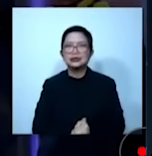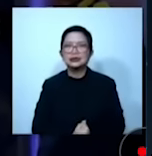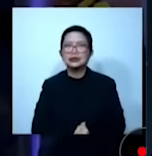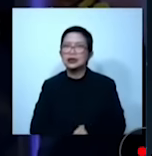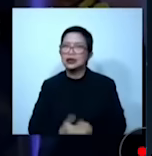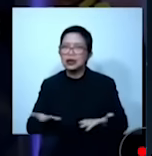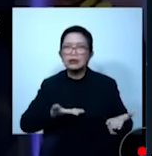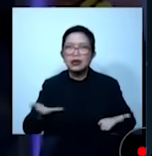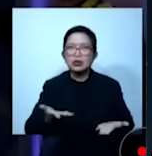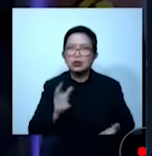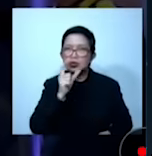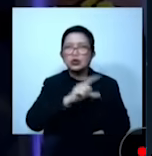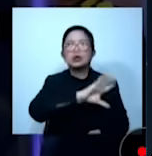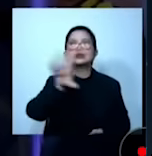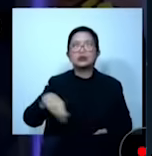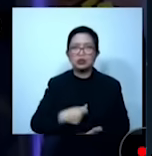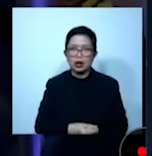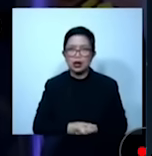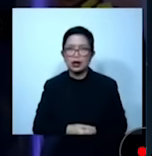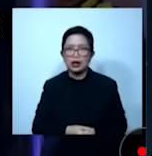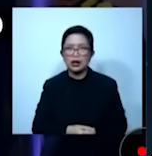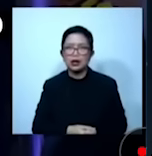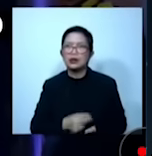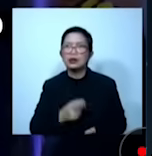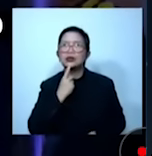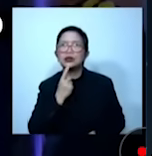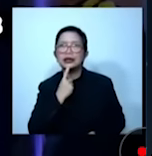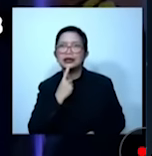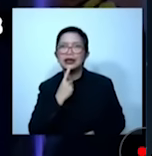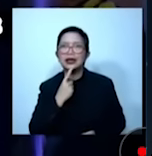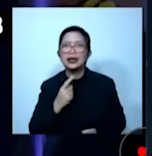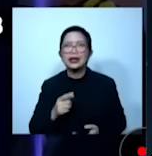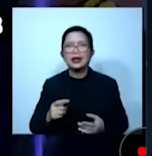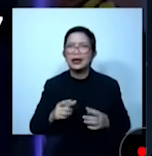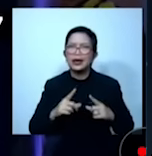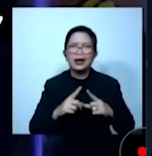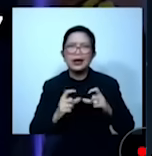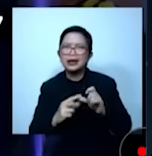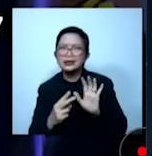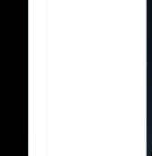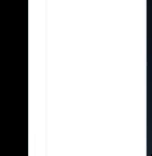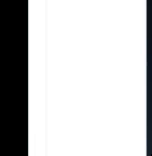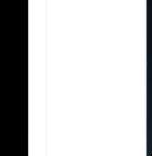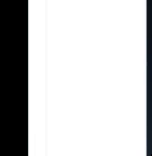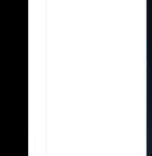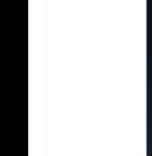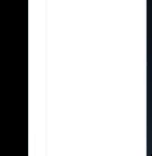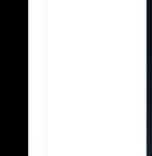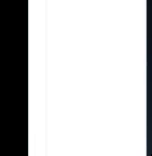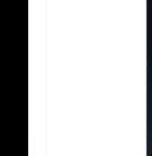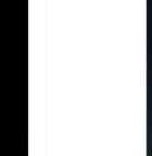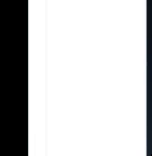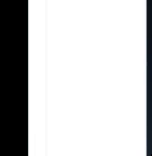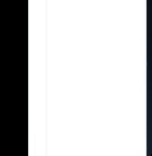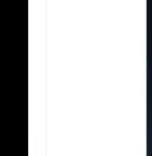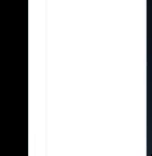tidur gitu kan karena memikirkan tentang guncangan-guncangan ini rencana besar-besaran yang